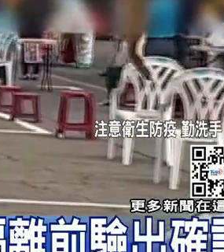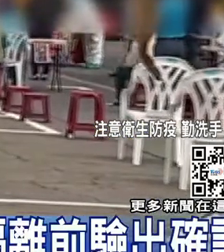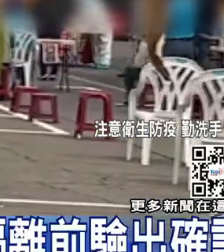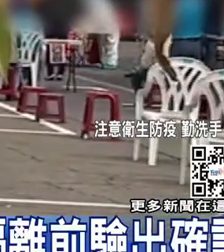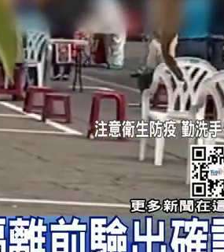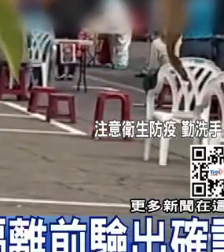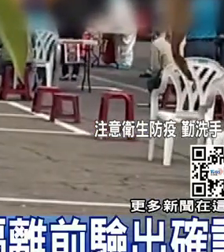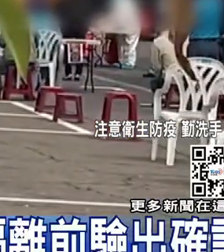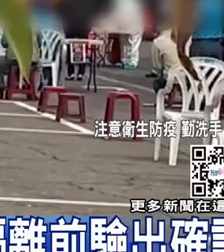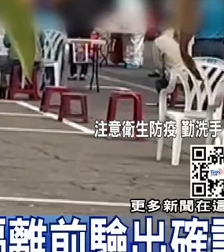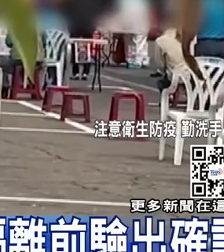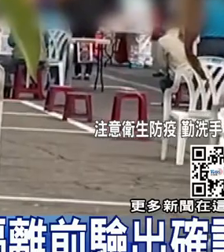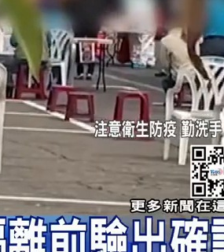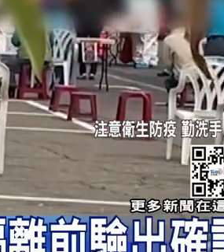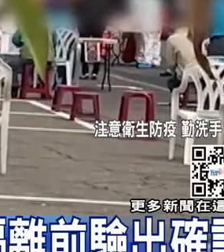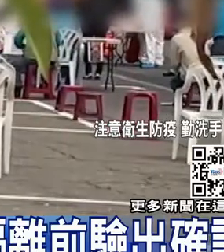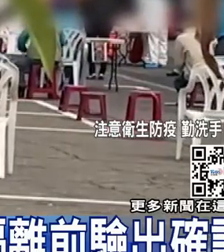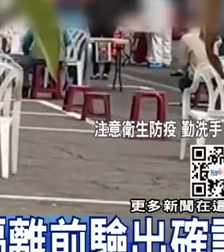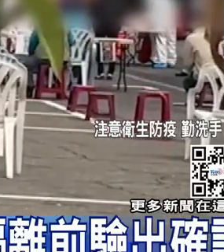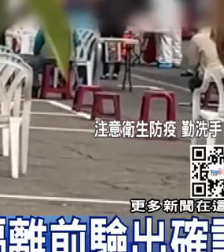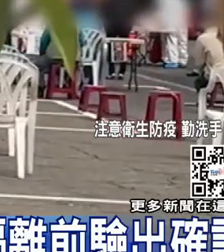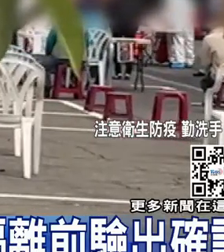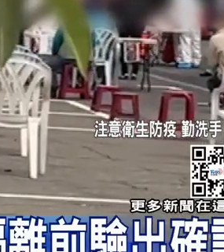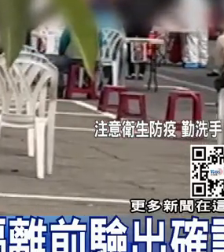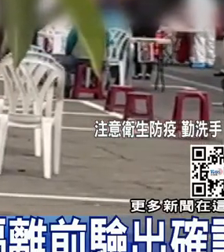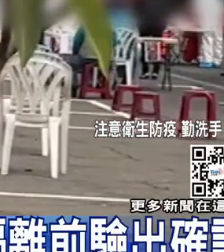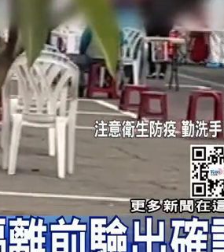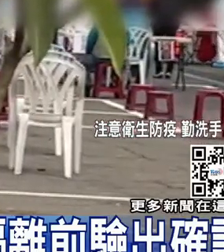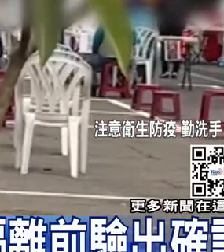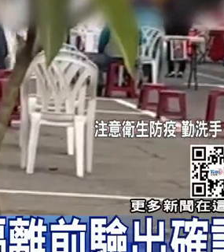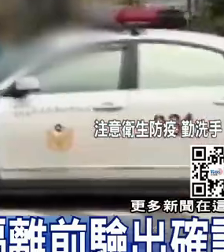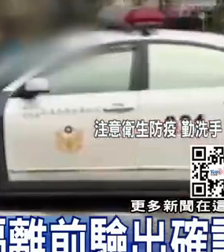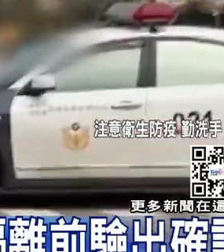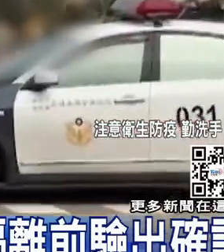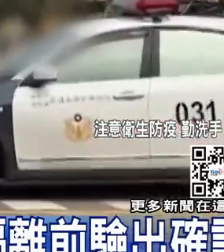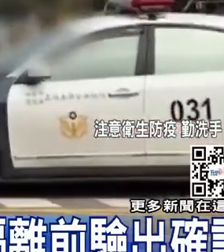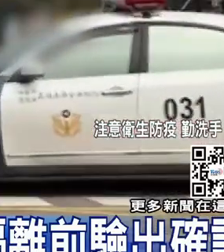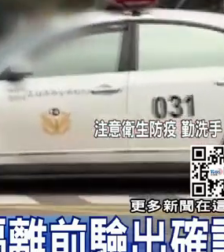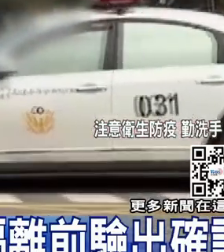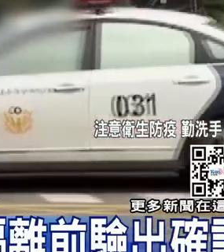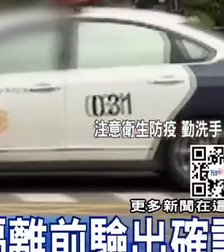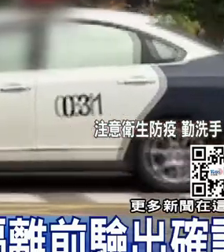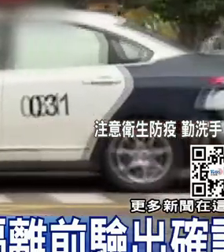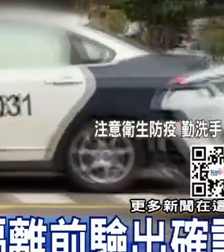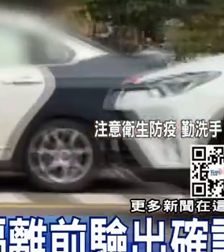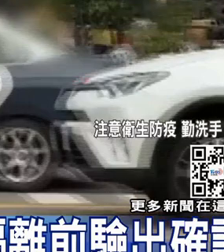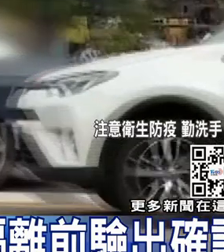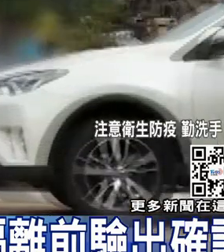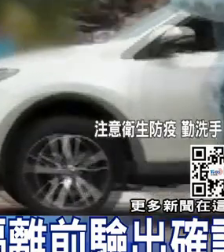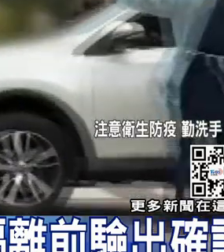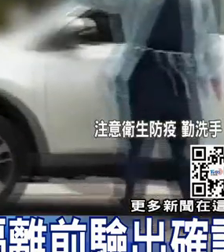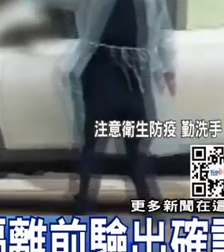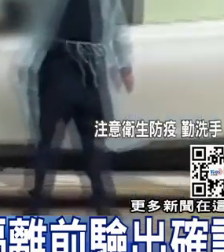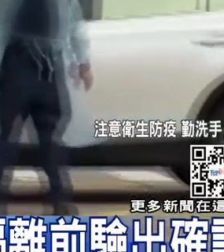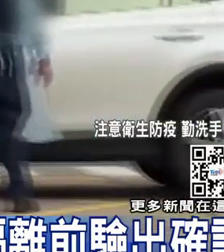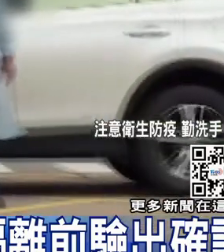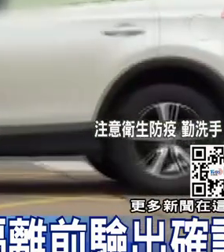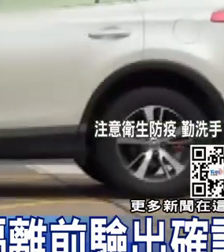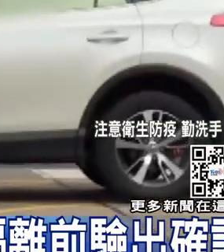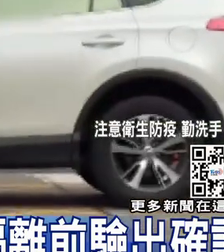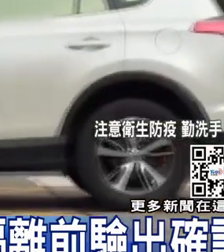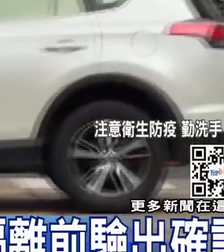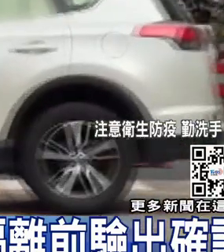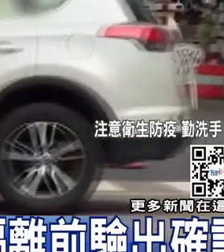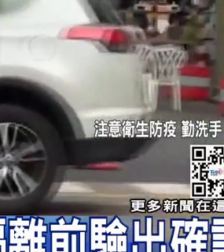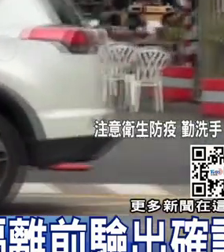八例确诊，虽然有六例是高雄港传播链，而且都是解隔离前的采检确诊，但其中一位是八十多岁的阿